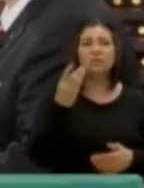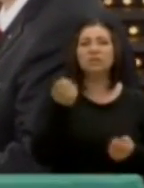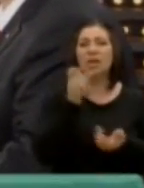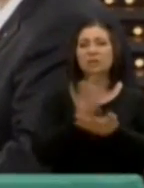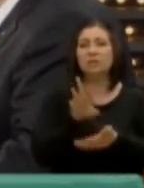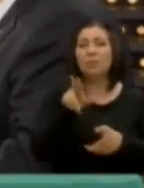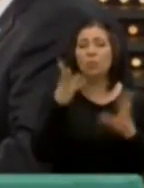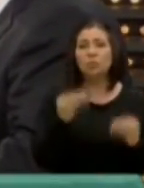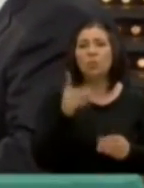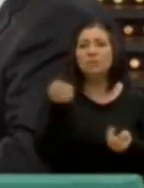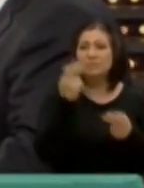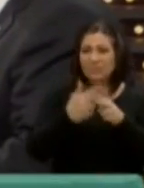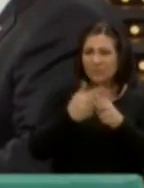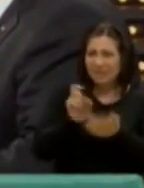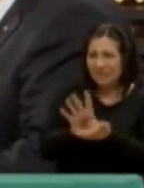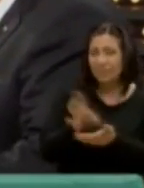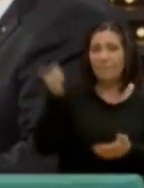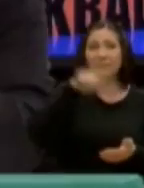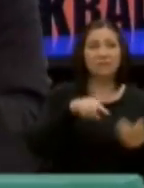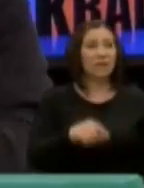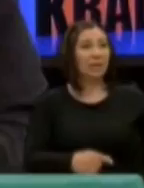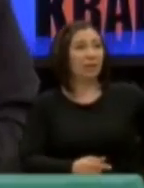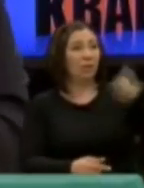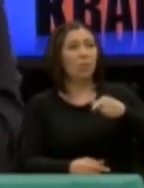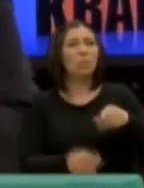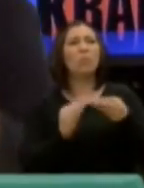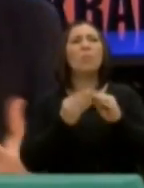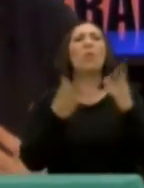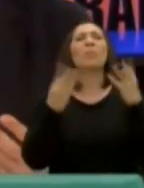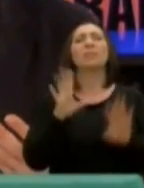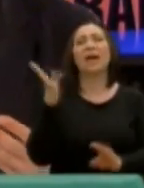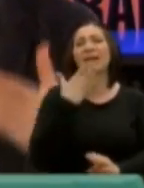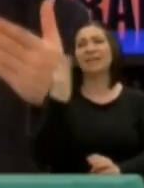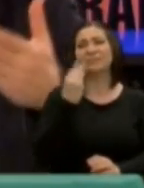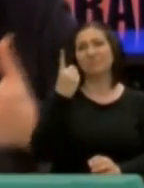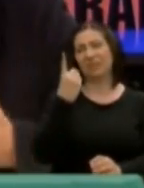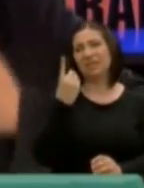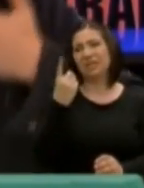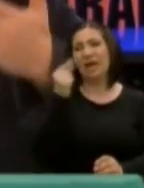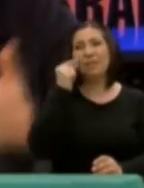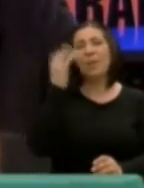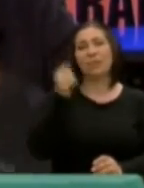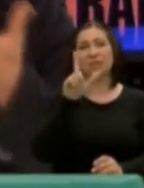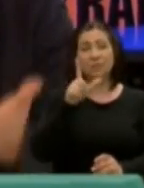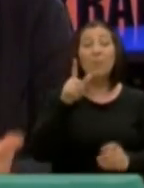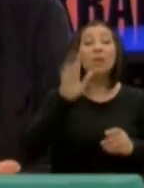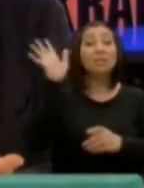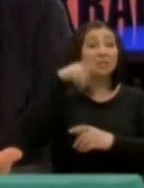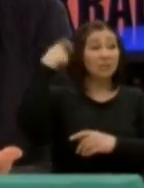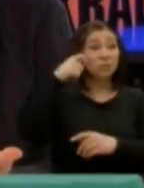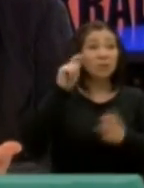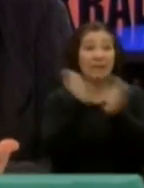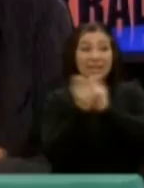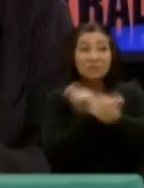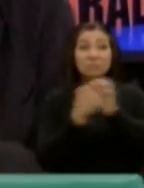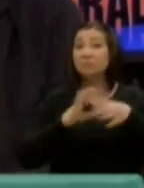evet. Onu bir an önce işten atmak, yerine böyle dertleri olmayan daha genç bir adam almak lazım. Medyadaki bu değişim neden oluyor? Bu yüzden